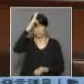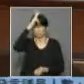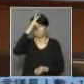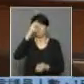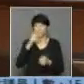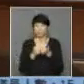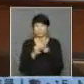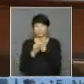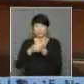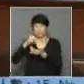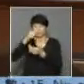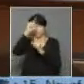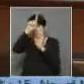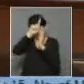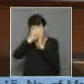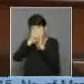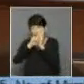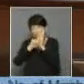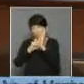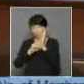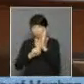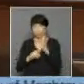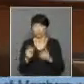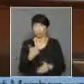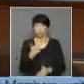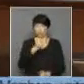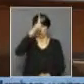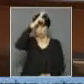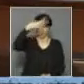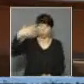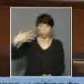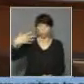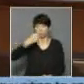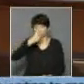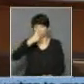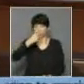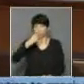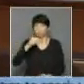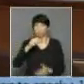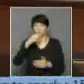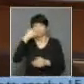下降，不少的官員更出現民望負數的情況，